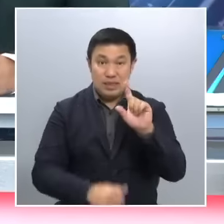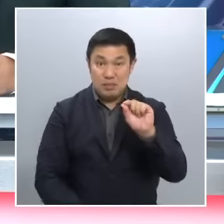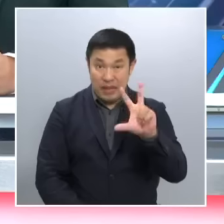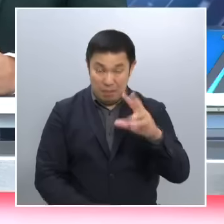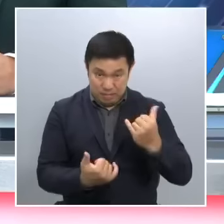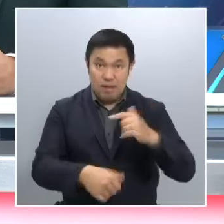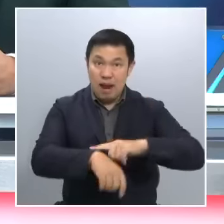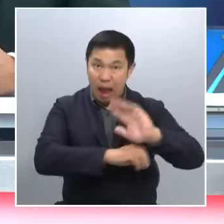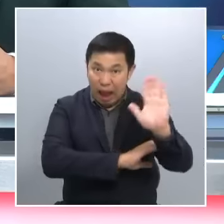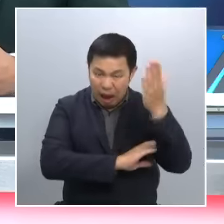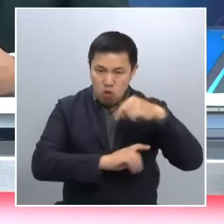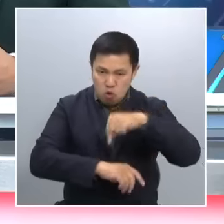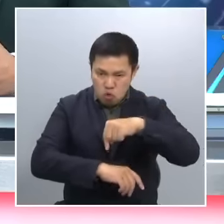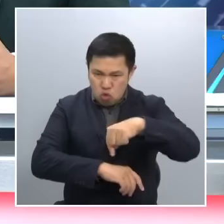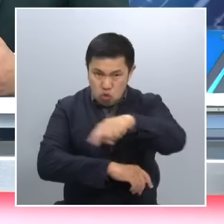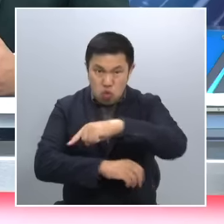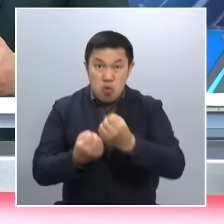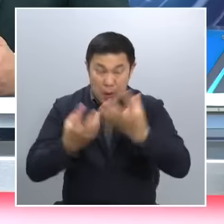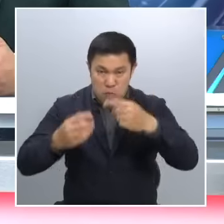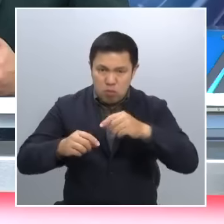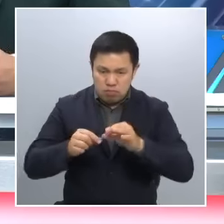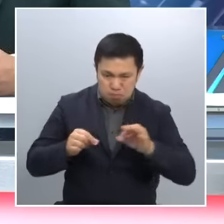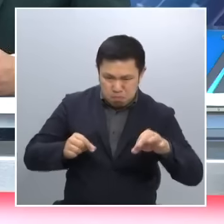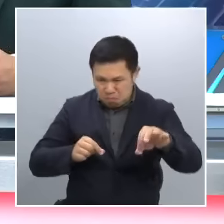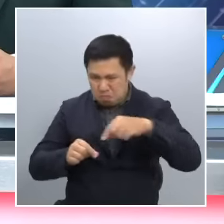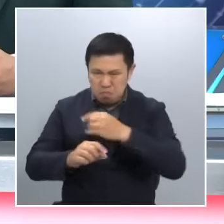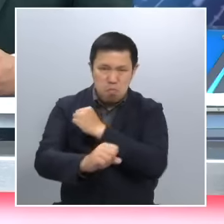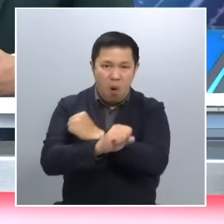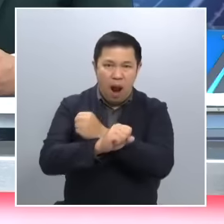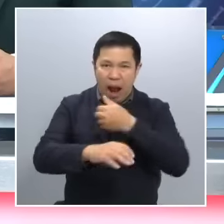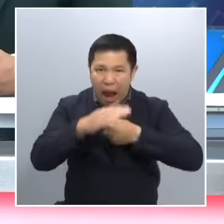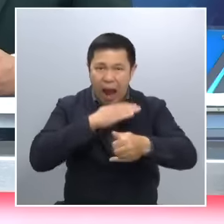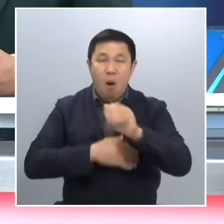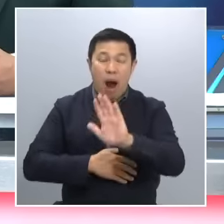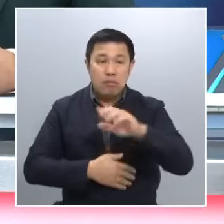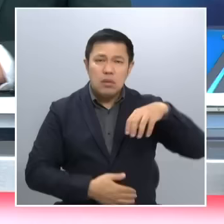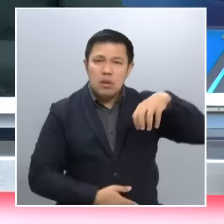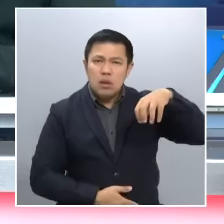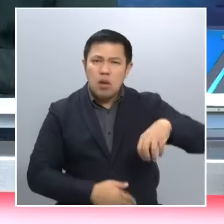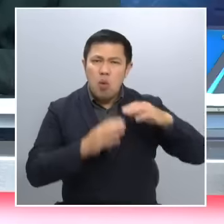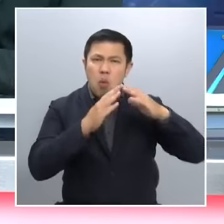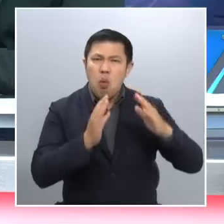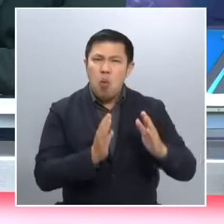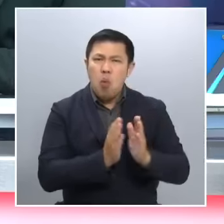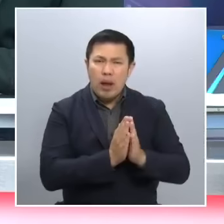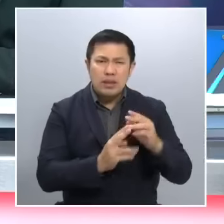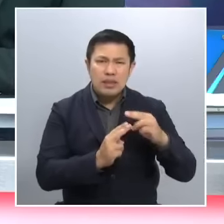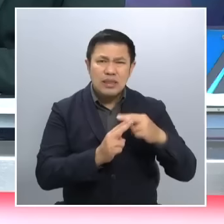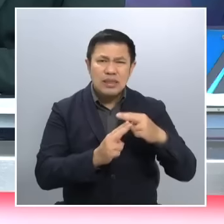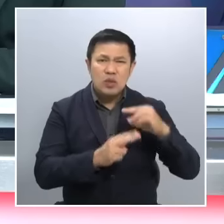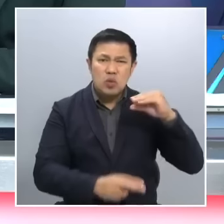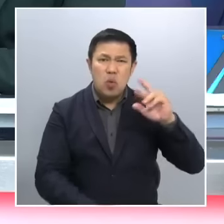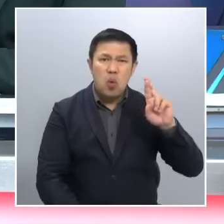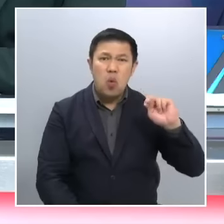ที่อยู่ขณะที่บรรยากาศที่ศูนย์ช่วยเหลือผู้ประสบภัยที่วัดตรงช้างก็มีหน่วยงานต่างๆเดินทางมาเ